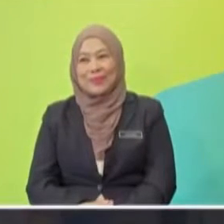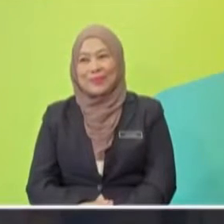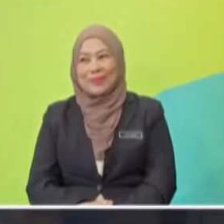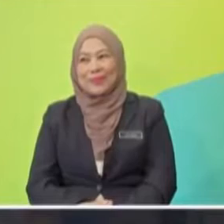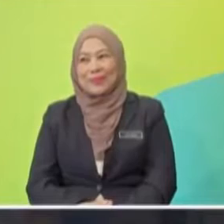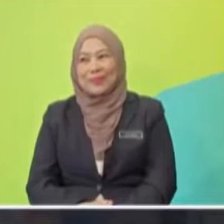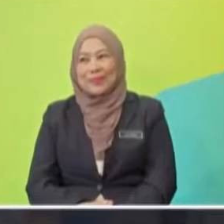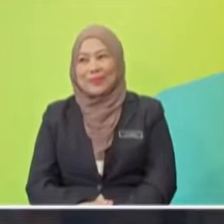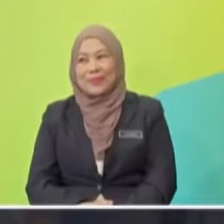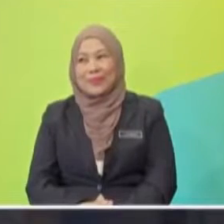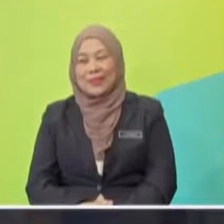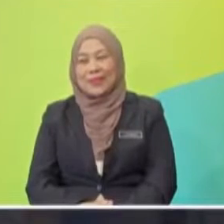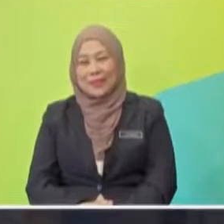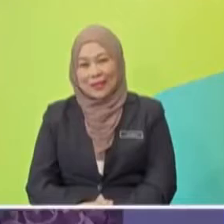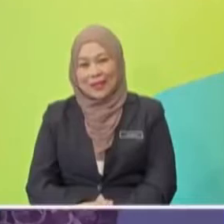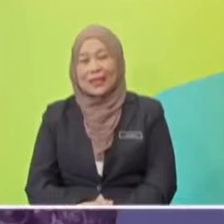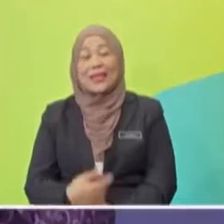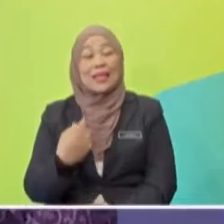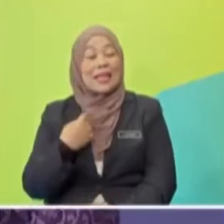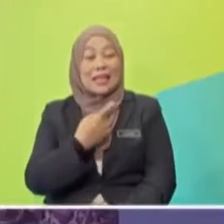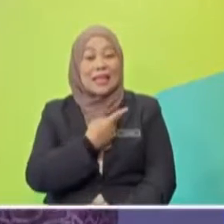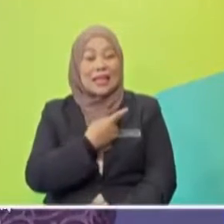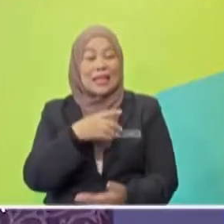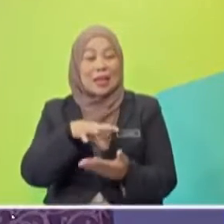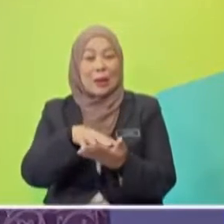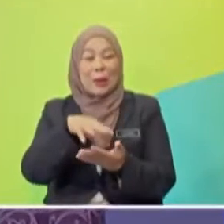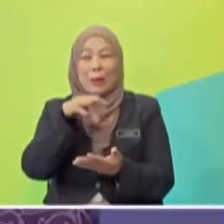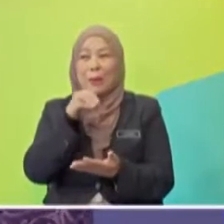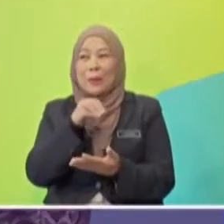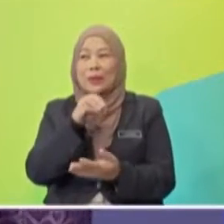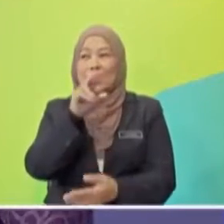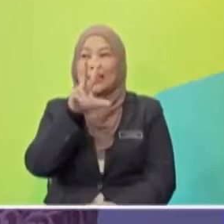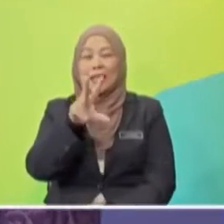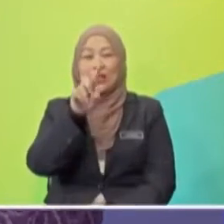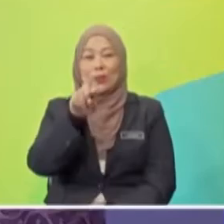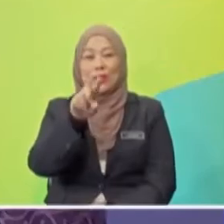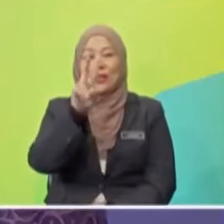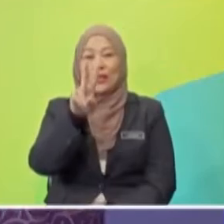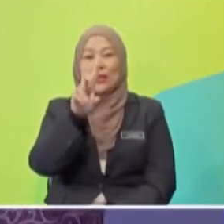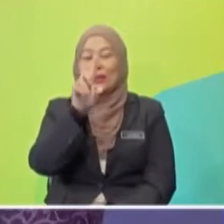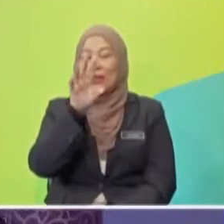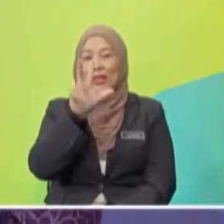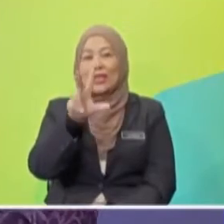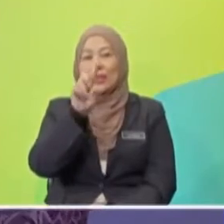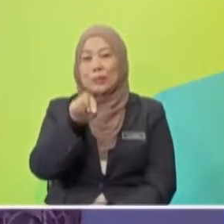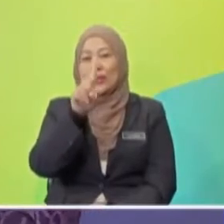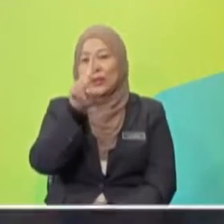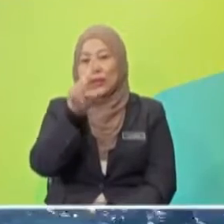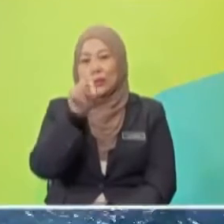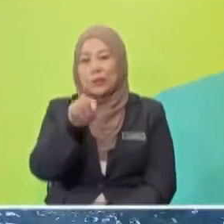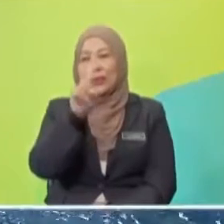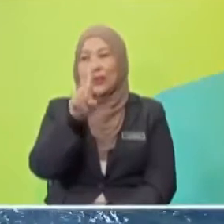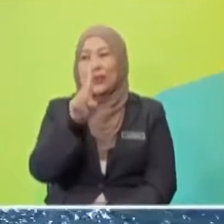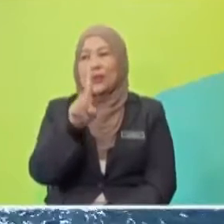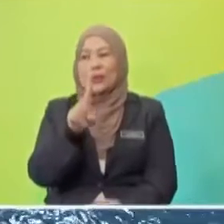Terangkan sebelum itu pembelajaran kita yaitu se 3.1 poin 1 dan benda bukan